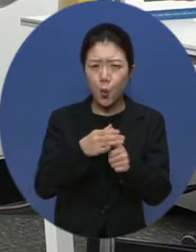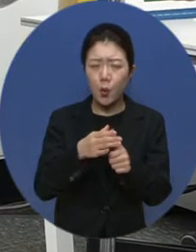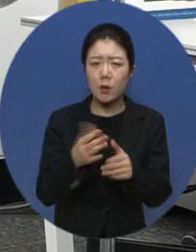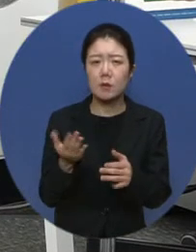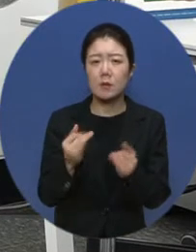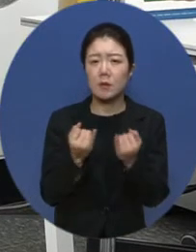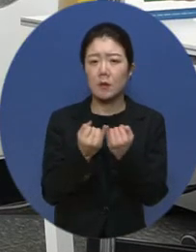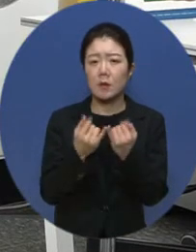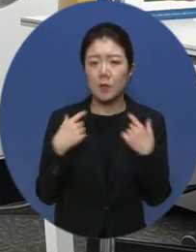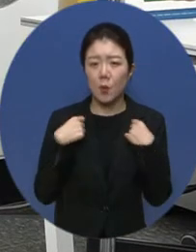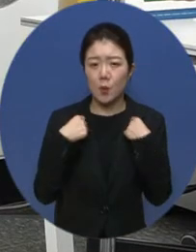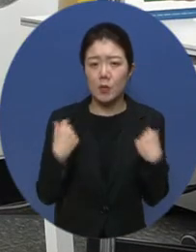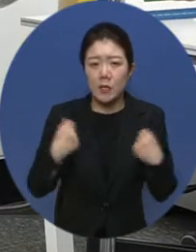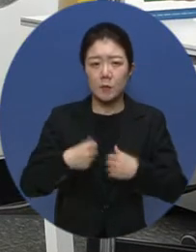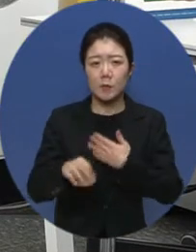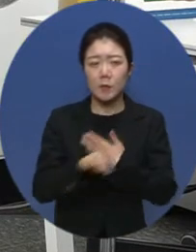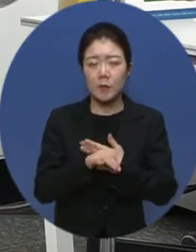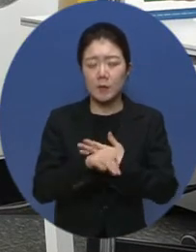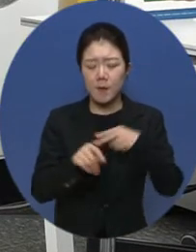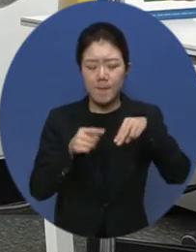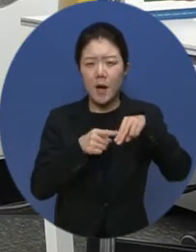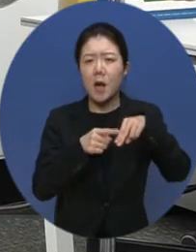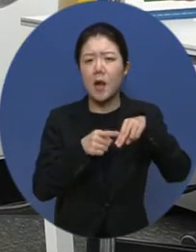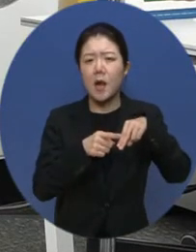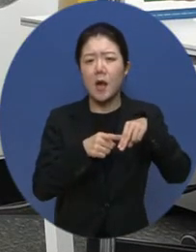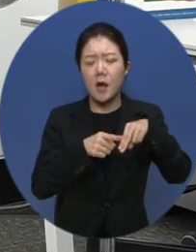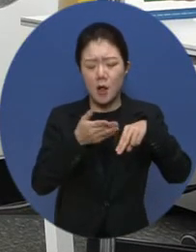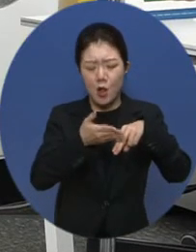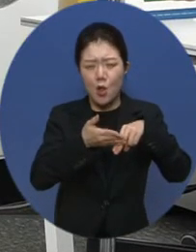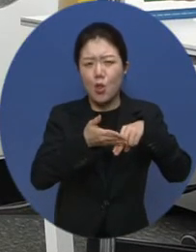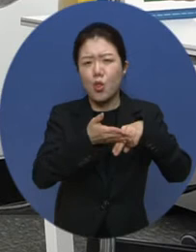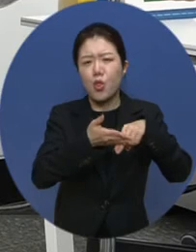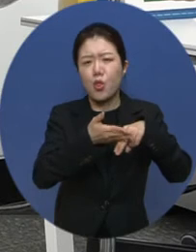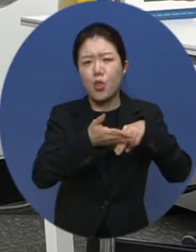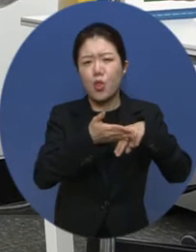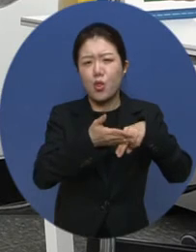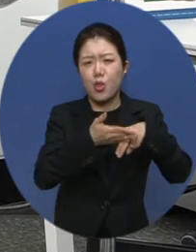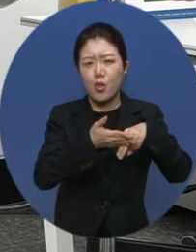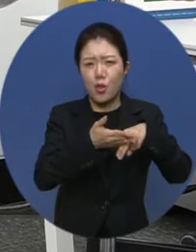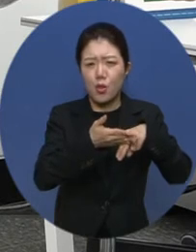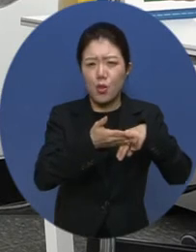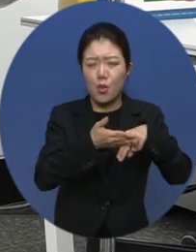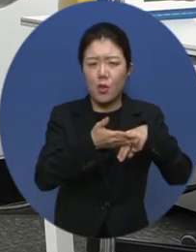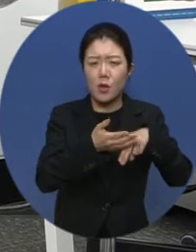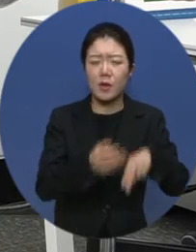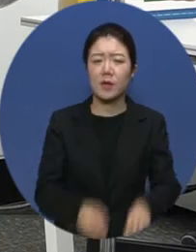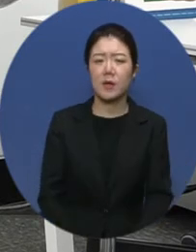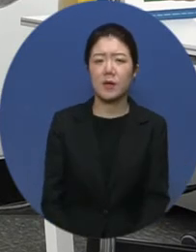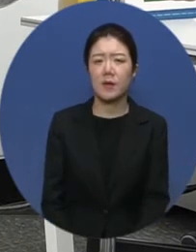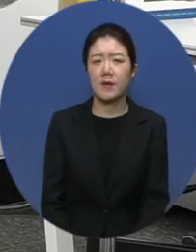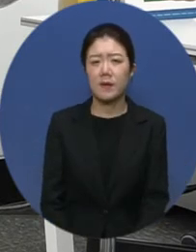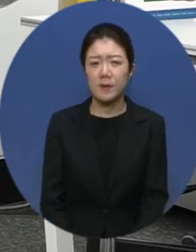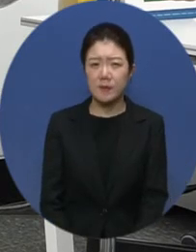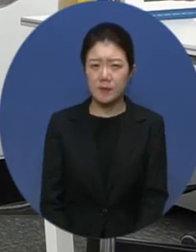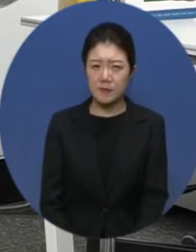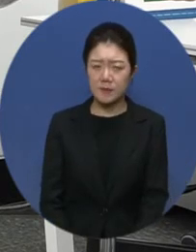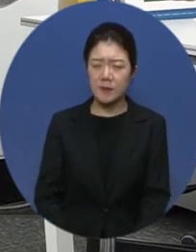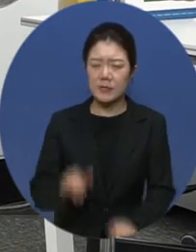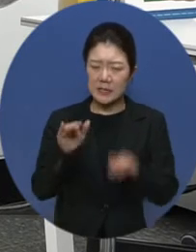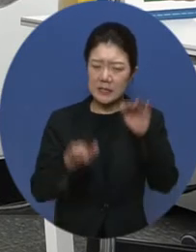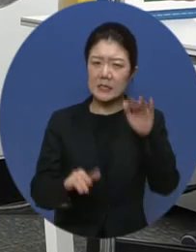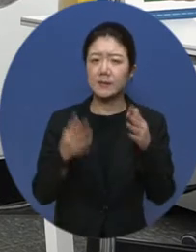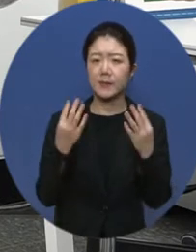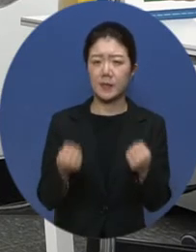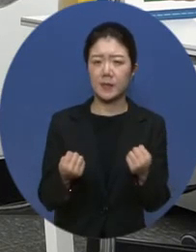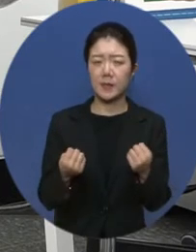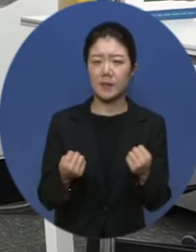여자 옷을 입으면 여기까지 발, 이렇게 무릎 좀 넘어서까지 밖에 오지 않는 거예요. 근데 그렇게 차이가 많이